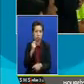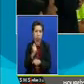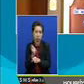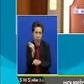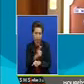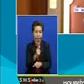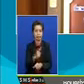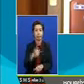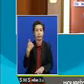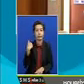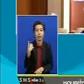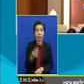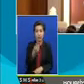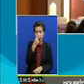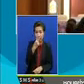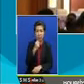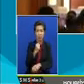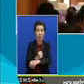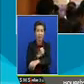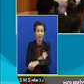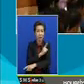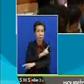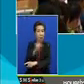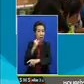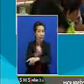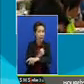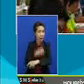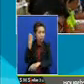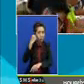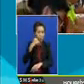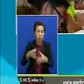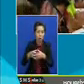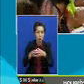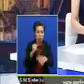จะเห็นข้อเรียกร้องแบบนี้ทุกปีรับวันแรงงานแห่งชาติ1พฤษภาคมนะครับ